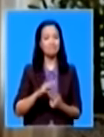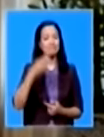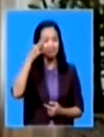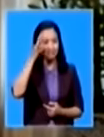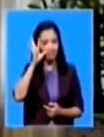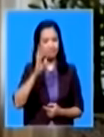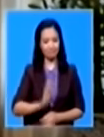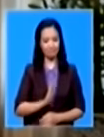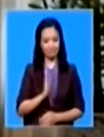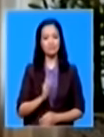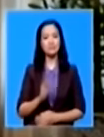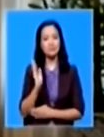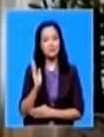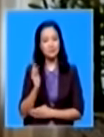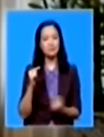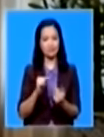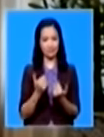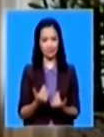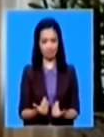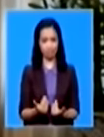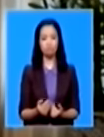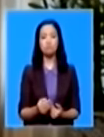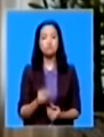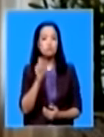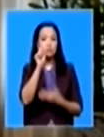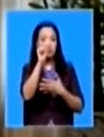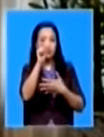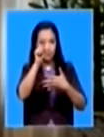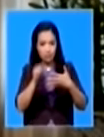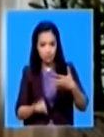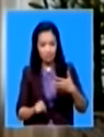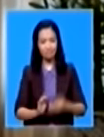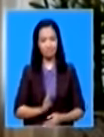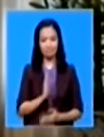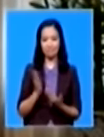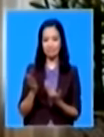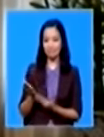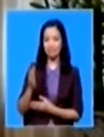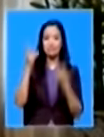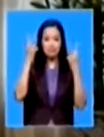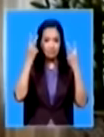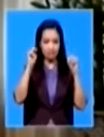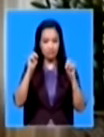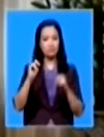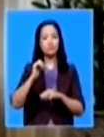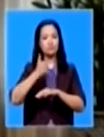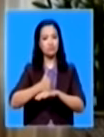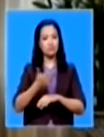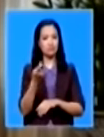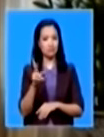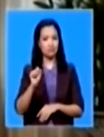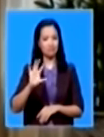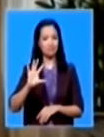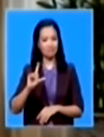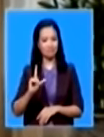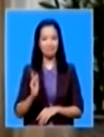ที่พิธีกรดำเนินรายการนะคะเช่นเคยนะคะในทุกคืนวันศุกร์แบบนี้เราจะได้รับเกียรติจากท่านนายกรัฐมนตรีและหัวหน้าคณะรักษาความสง